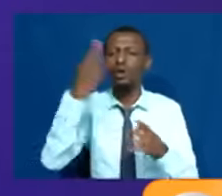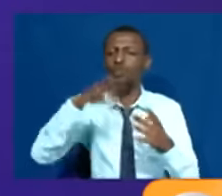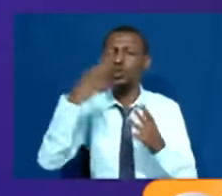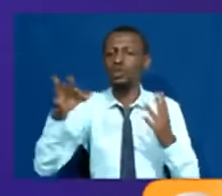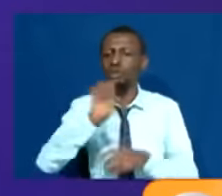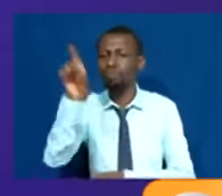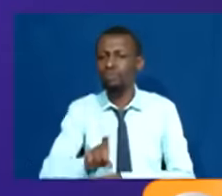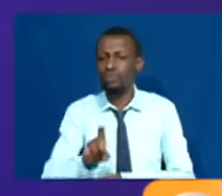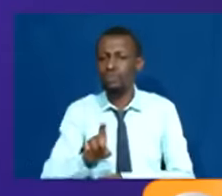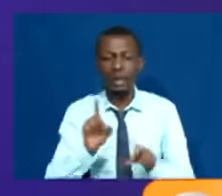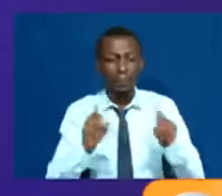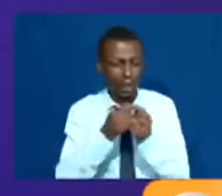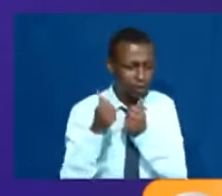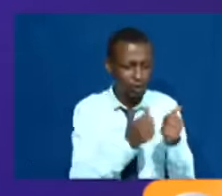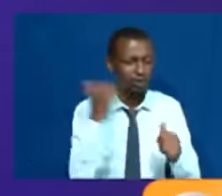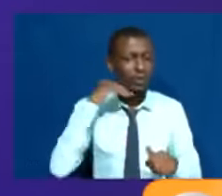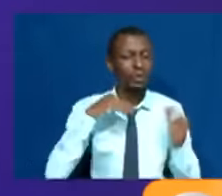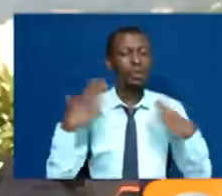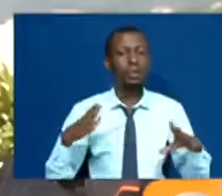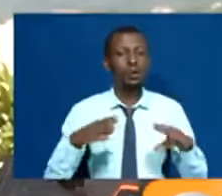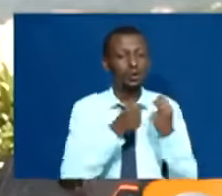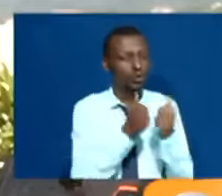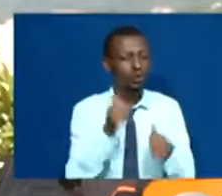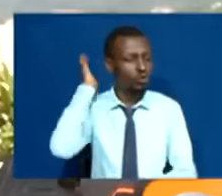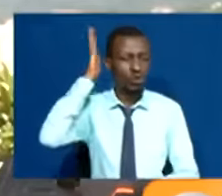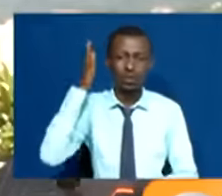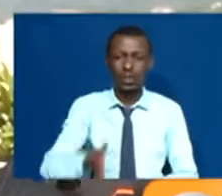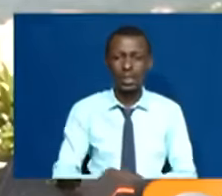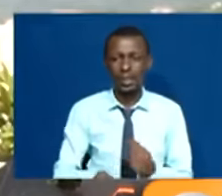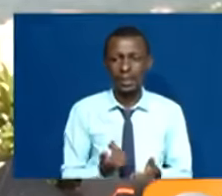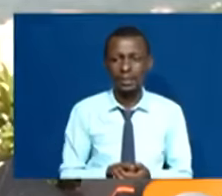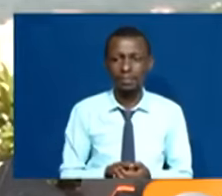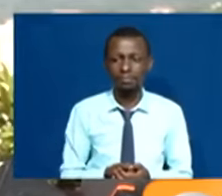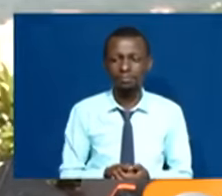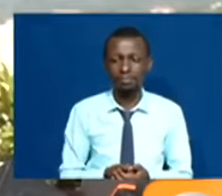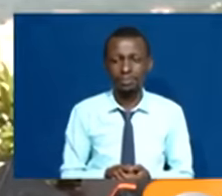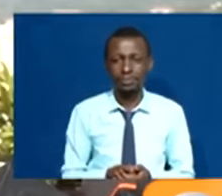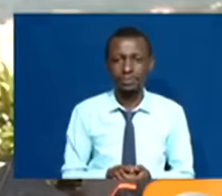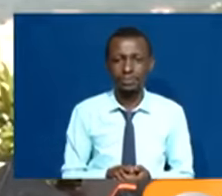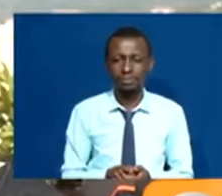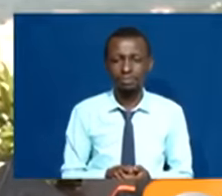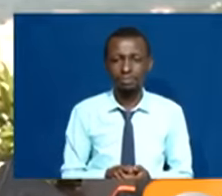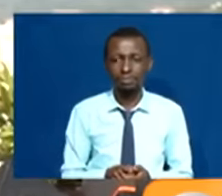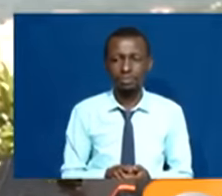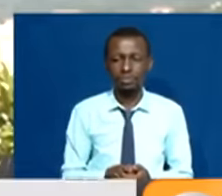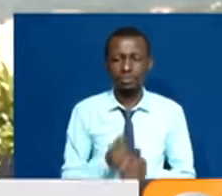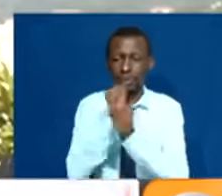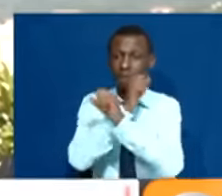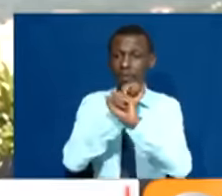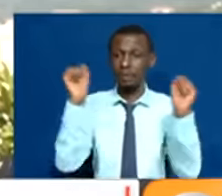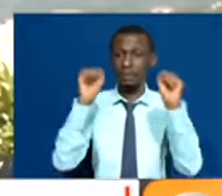kufyeka wakora hawa? Ndawafyeka kabisa. Dr. Max had two issues that got me